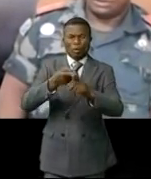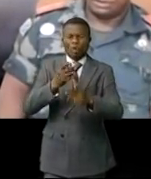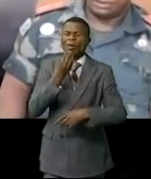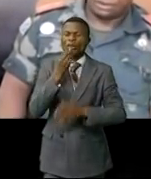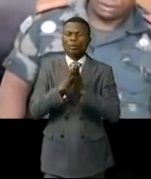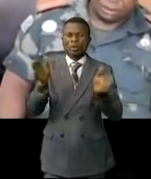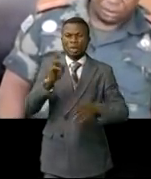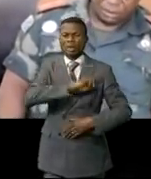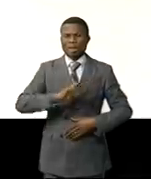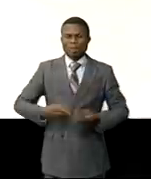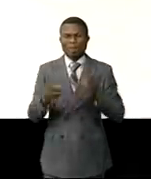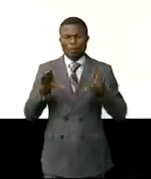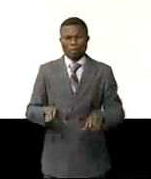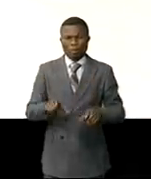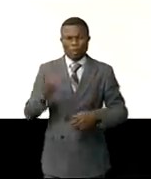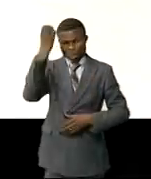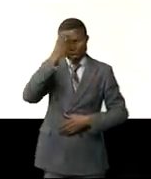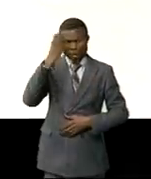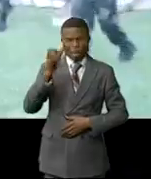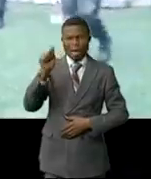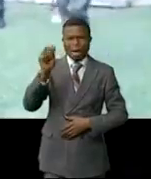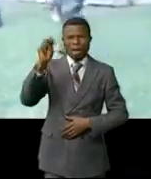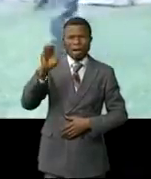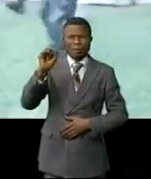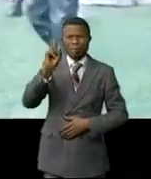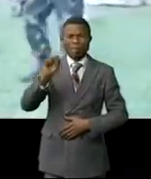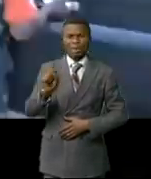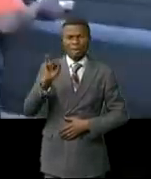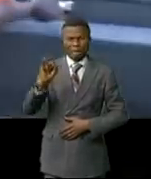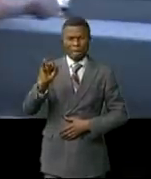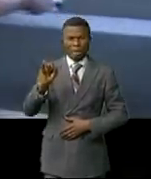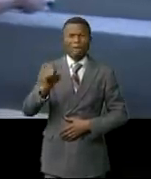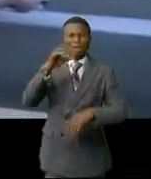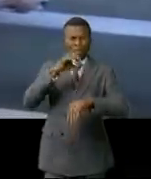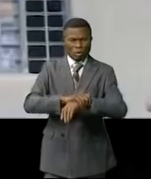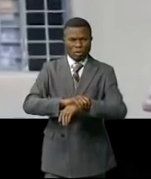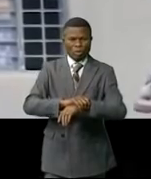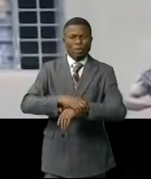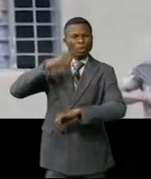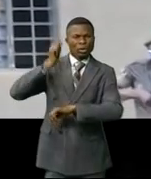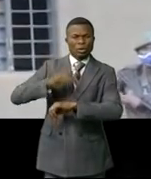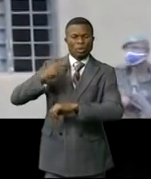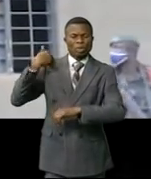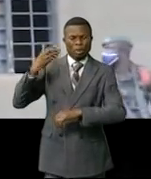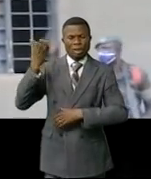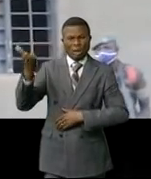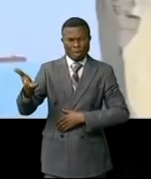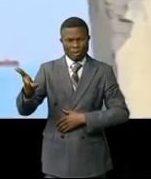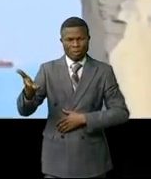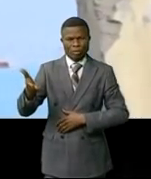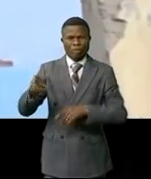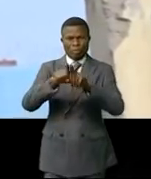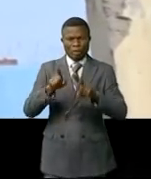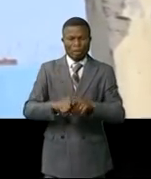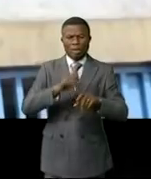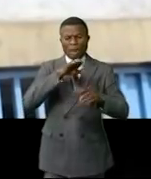la République démocratique du Congo, le général d'armée Amissi Kumba Gabriel, sont mis à la disposition de la justice à l'auditorat militaire et mis en